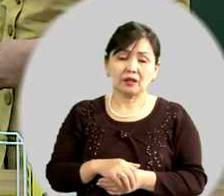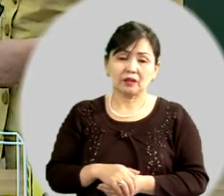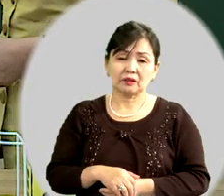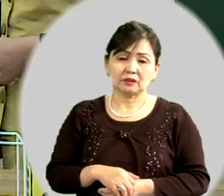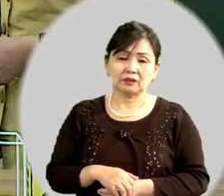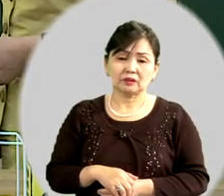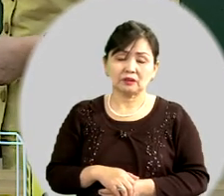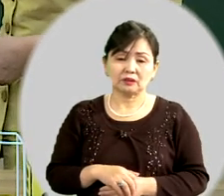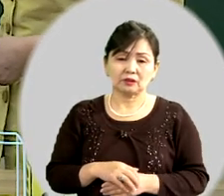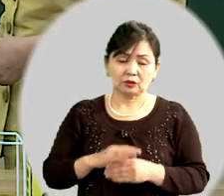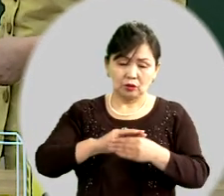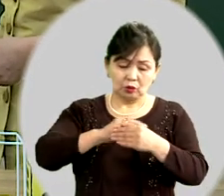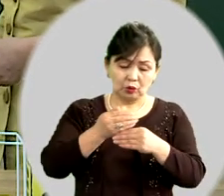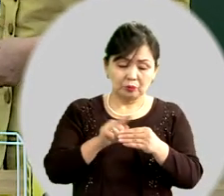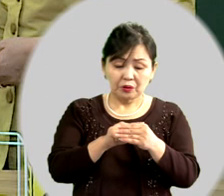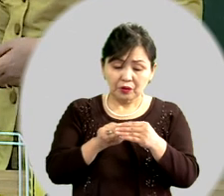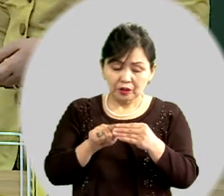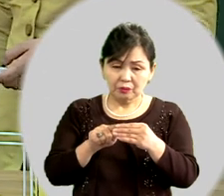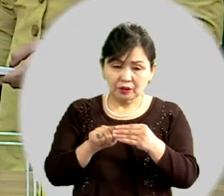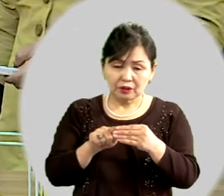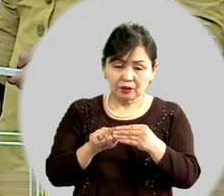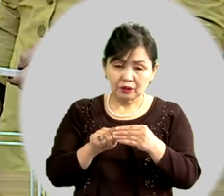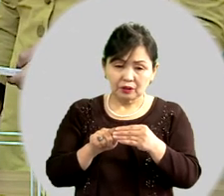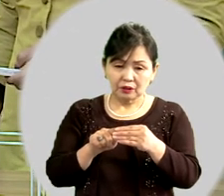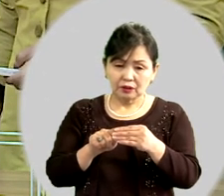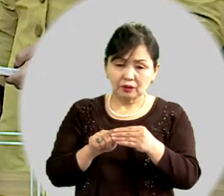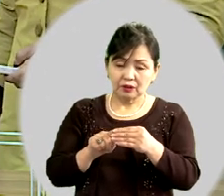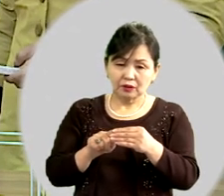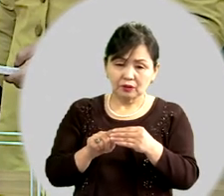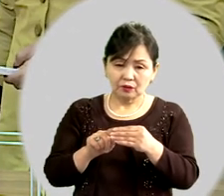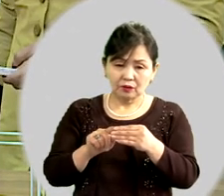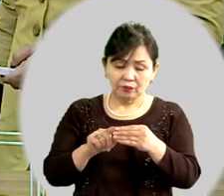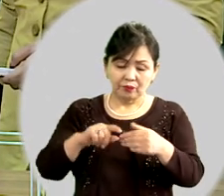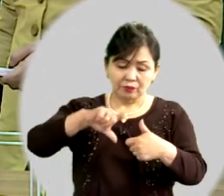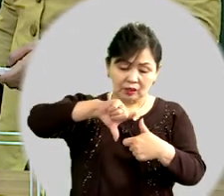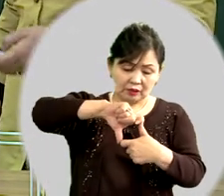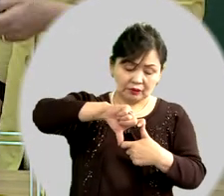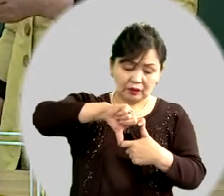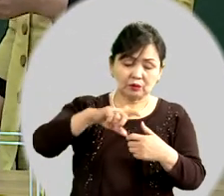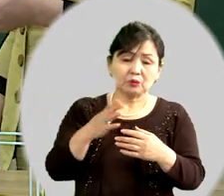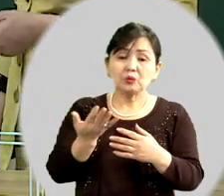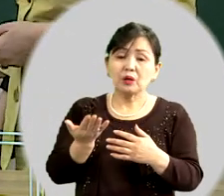бодорой. Кубийн ирмэг. Кубийн ирмэг гэдэг маань квадратын хувьд юу байдаг вүлээ?